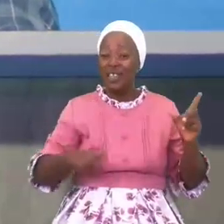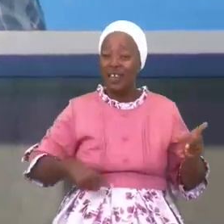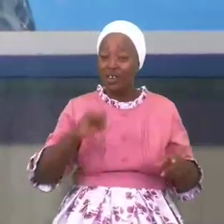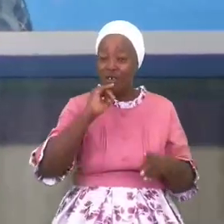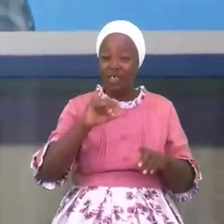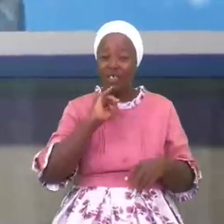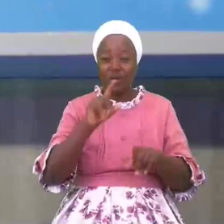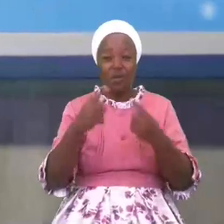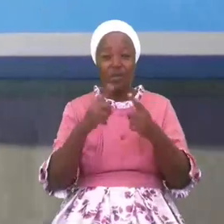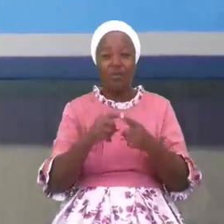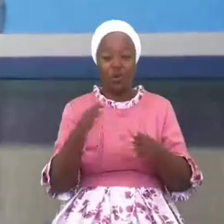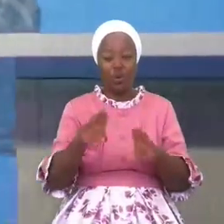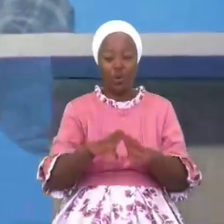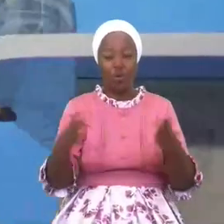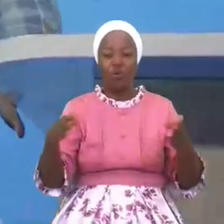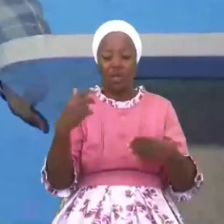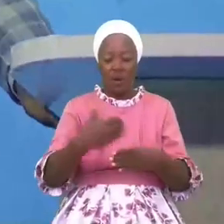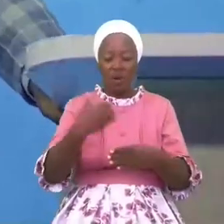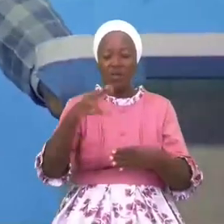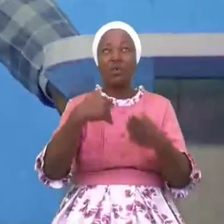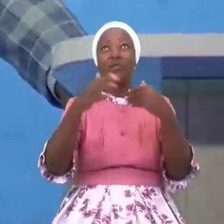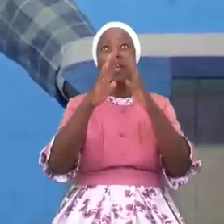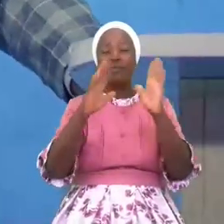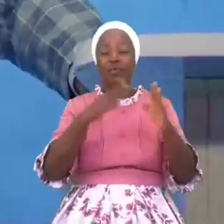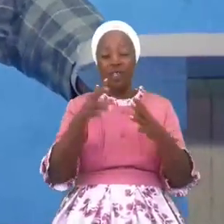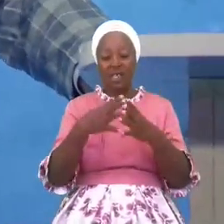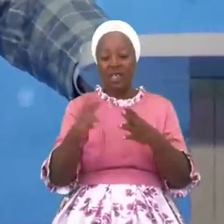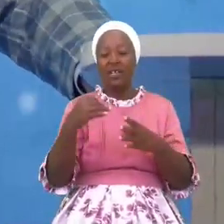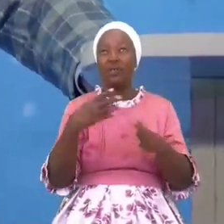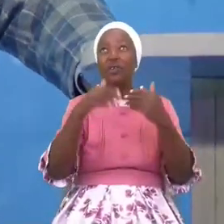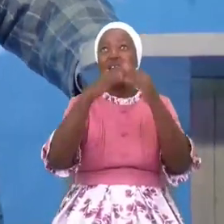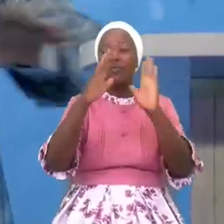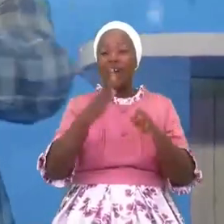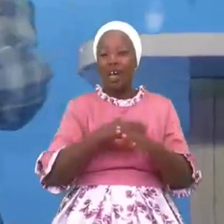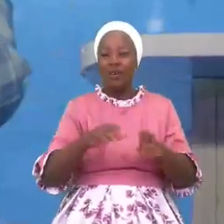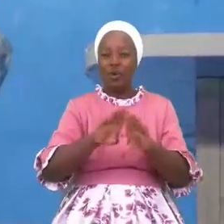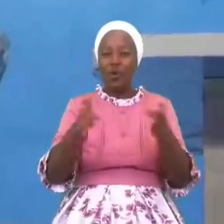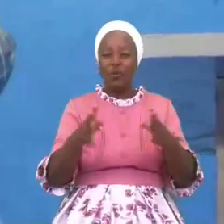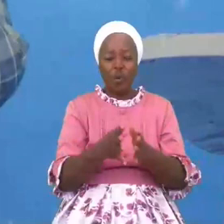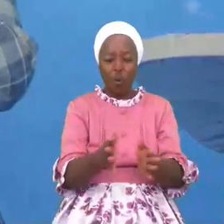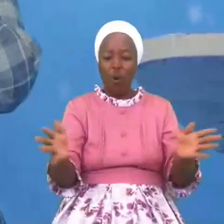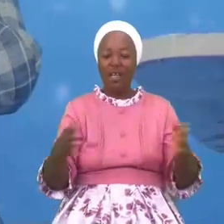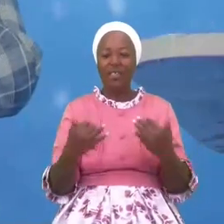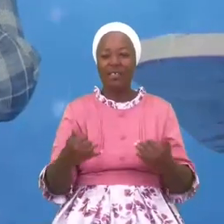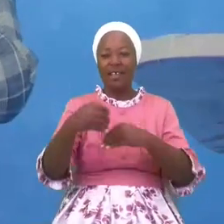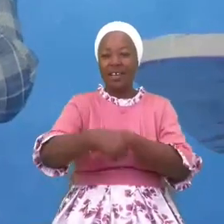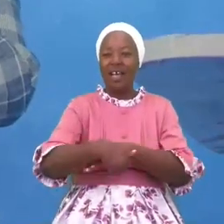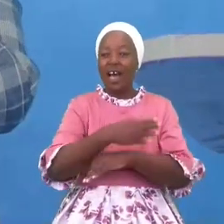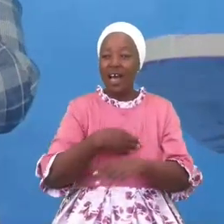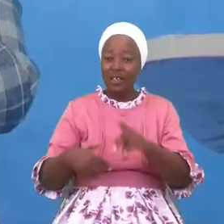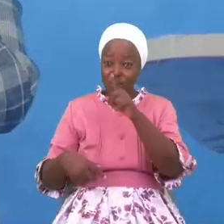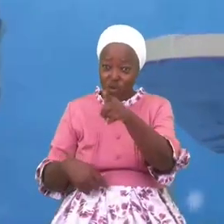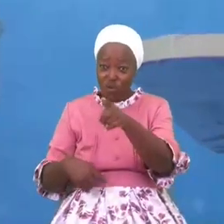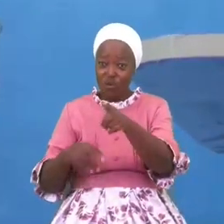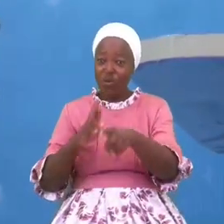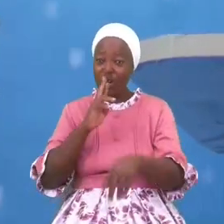Le Seigneur va ouvrir les écluses des cieux, les portes des cieux, grandement ce soir. Et